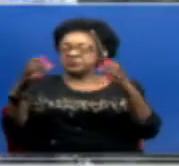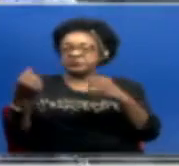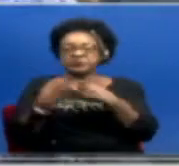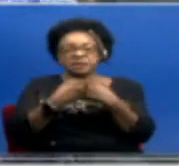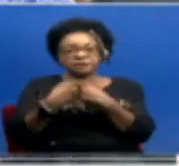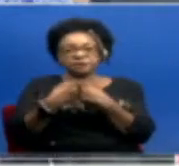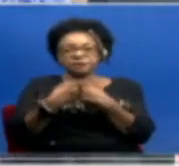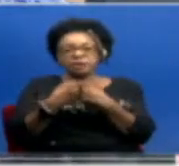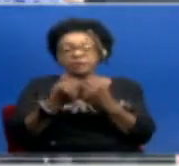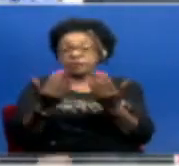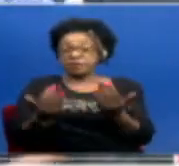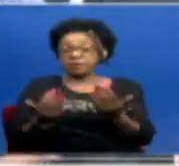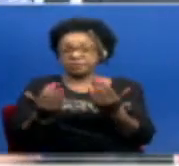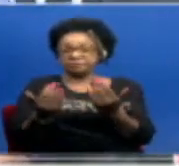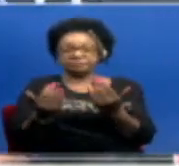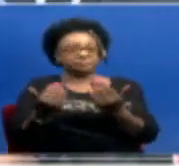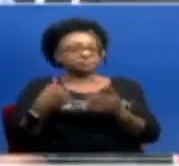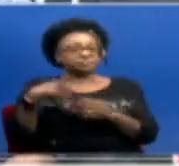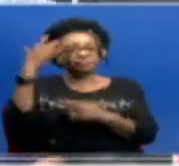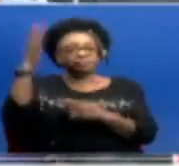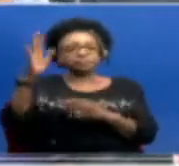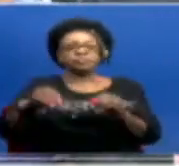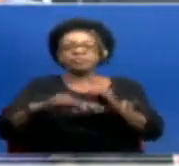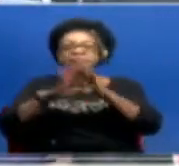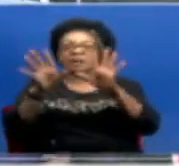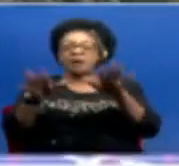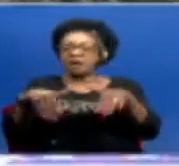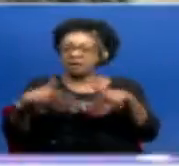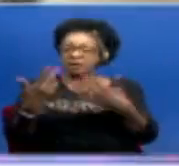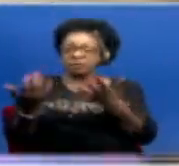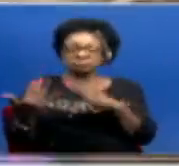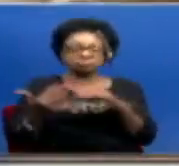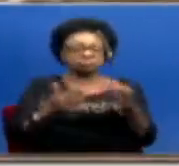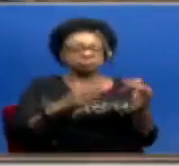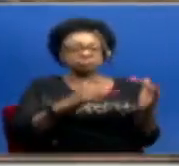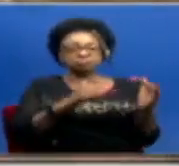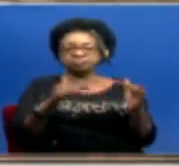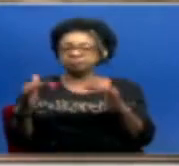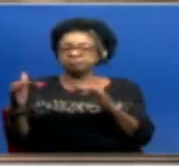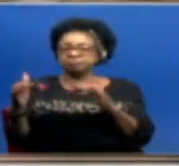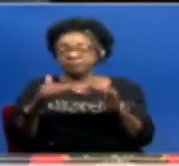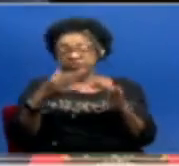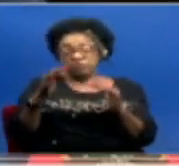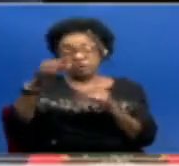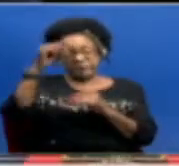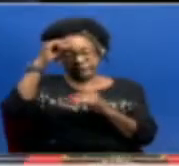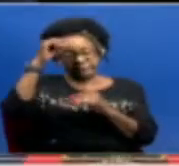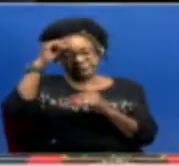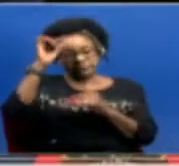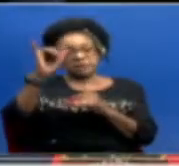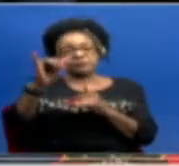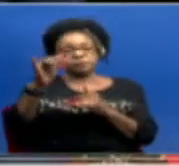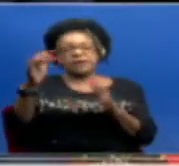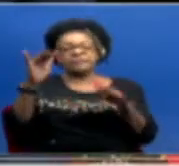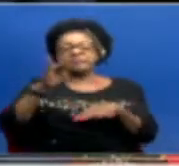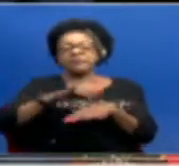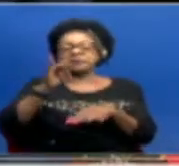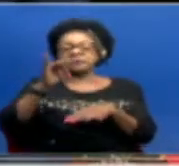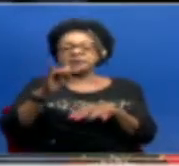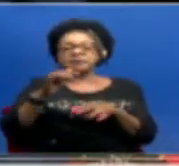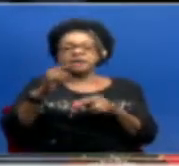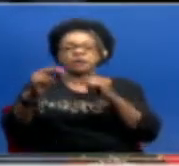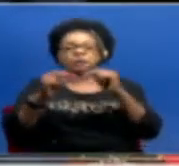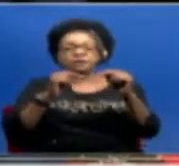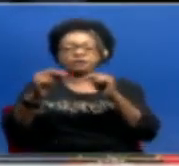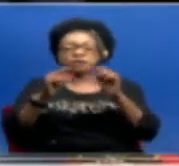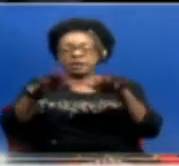Kwa sasa haijakuwa bayana namna mvutano huu wa upinzani, waajiri na serikali utaathiri mazungumzo yanayoendelea kuhusu